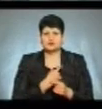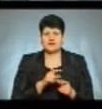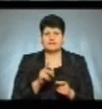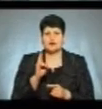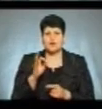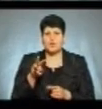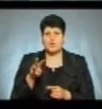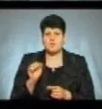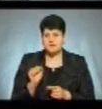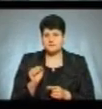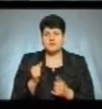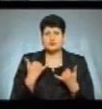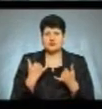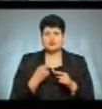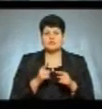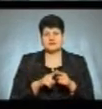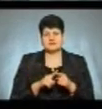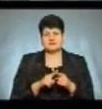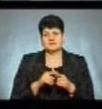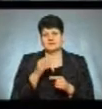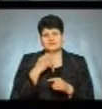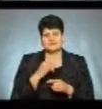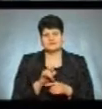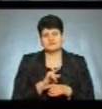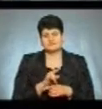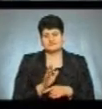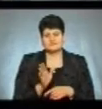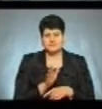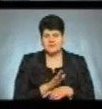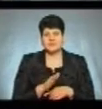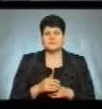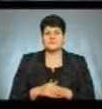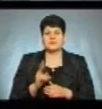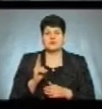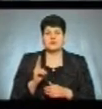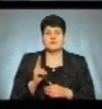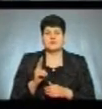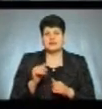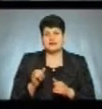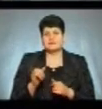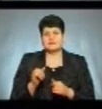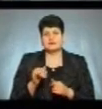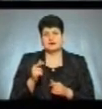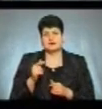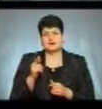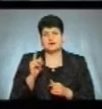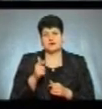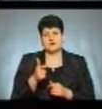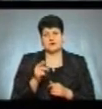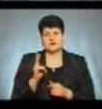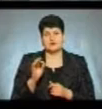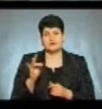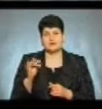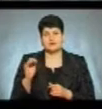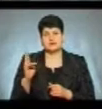комі. Сьогодні цю інформацію спростував лікар обласної дитячої лікарні Григорій Корицький і речник Нацполіції області